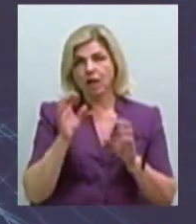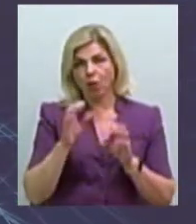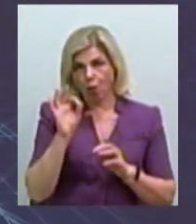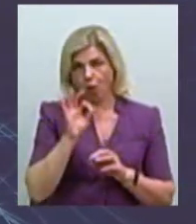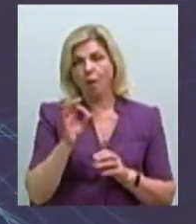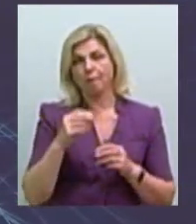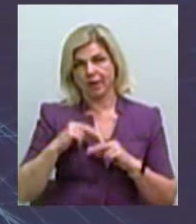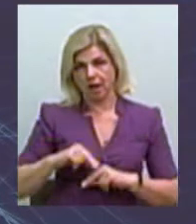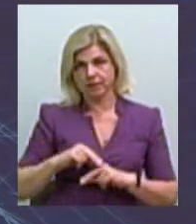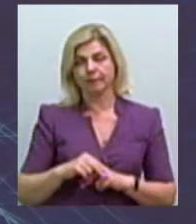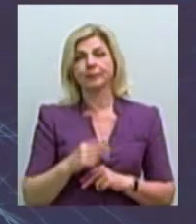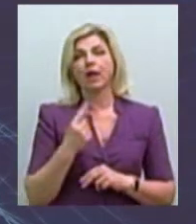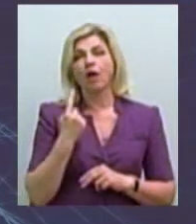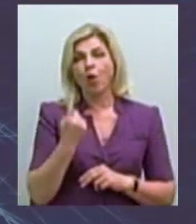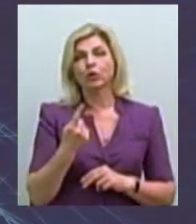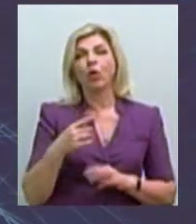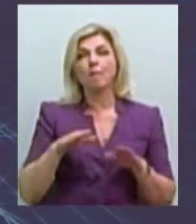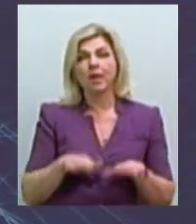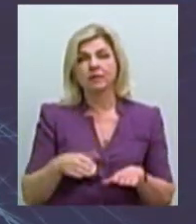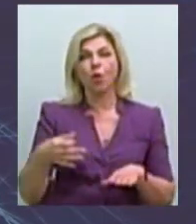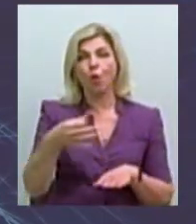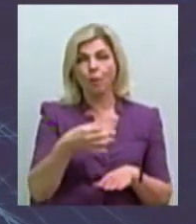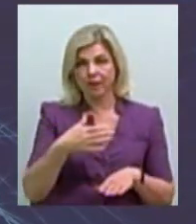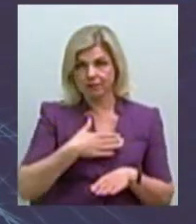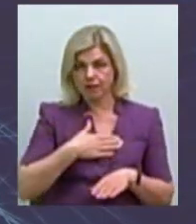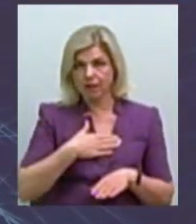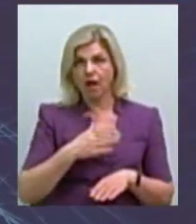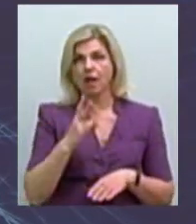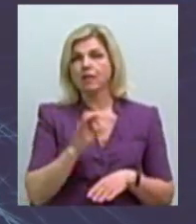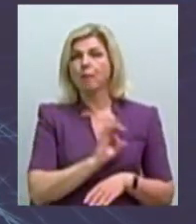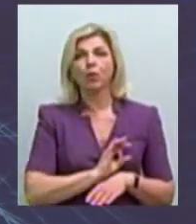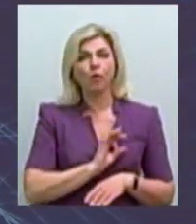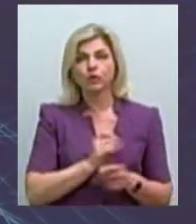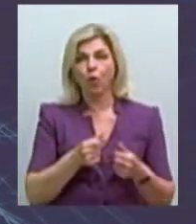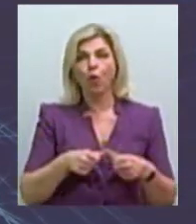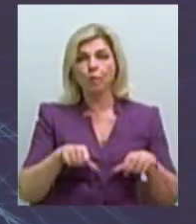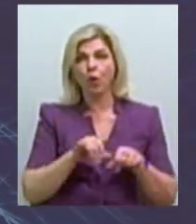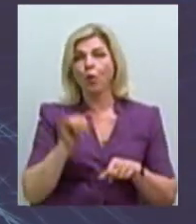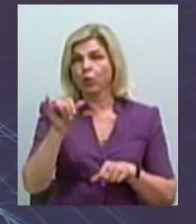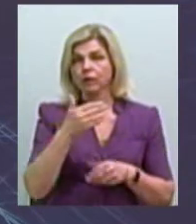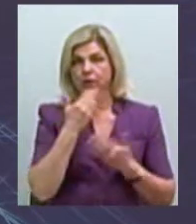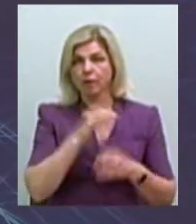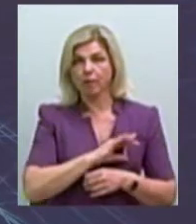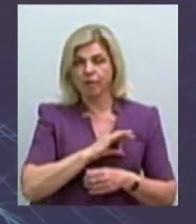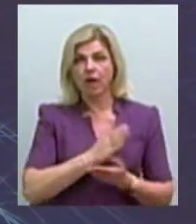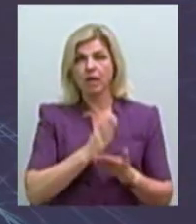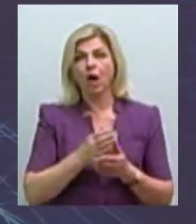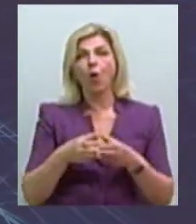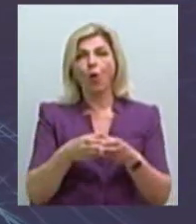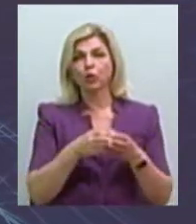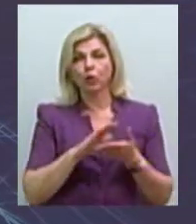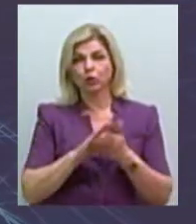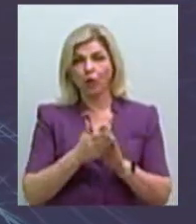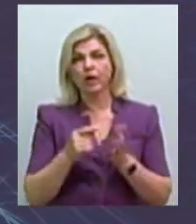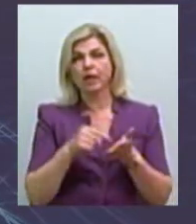одному з міст нашої області це не профспілковий комітет, в них немає профспілки, а є колдоговір, і там написано,